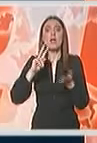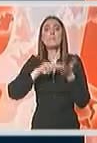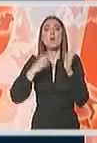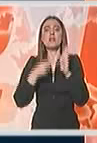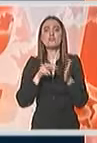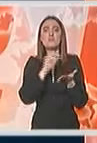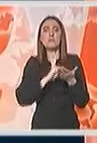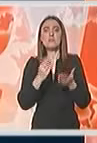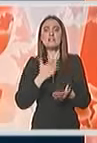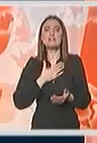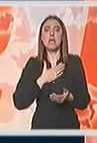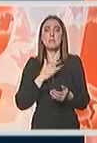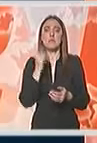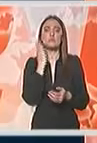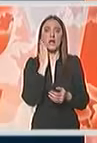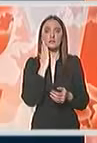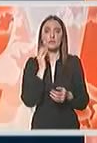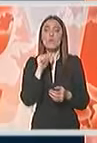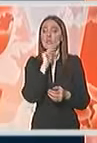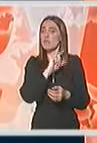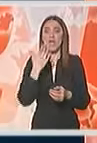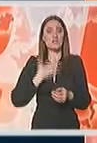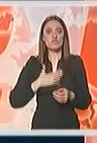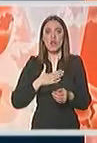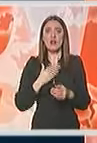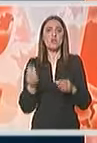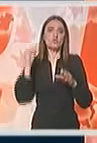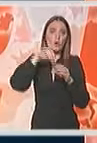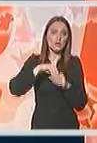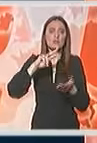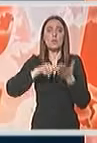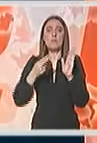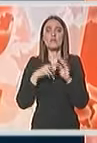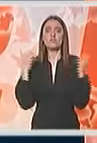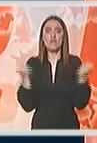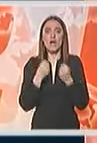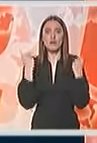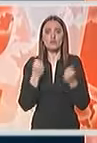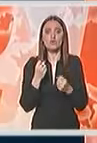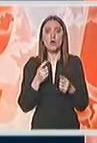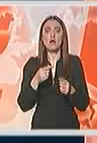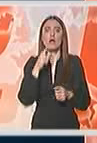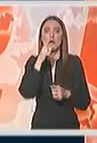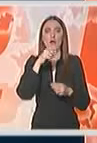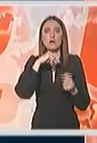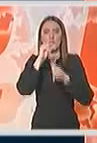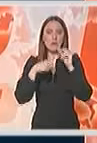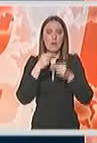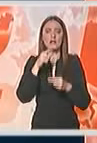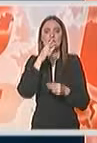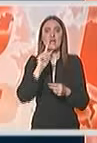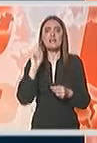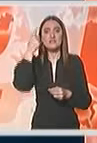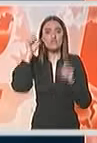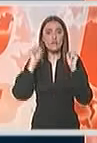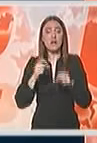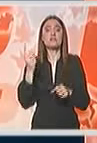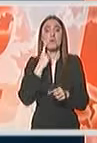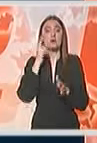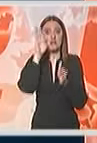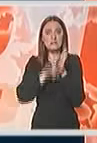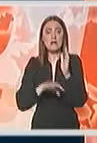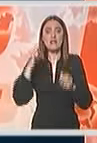političari pripisivali sebi u zaslugu i da ne želi da se dodatno politički angažuje. Povodom spekulacija da će izvršna vlast pokušati da